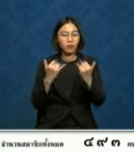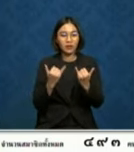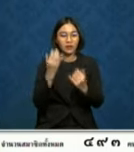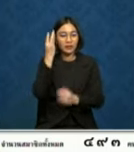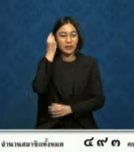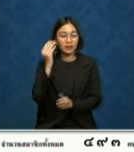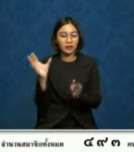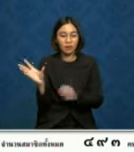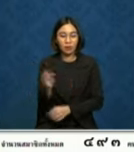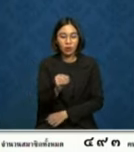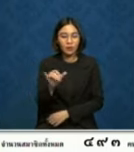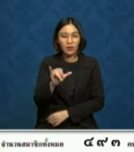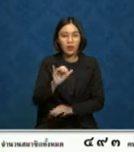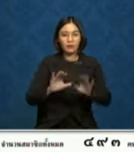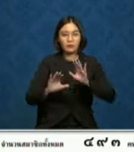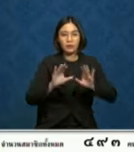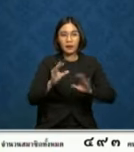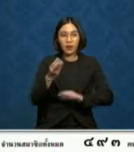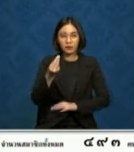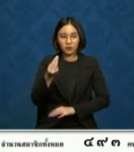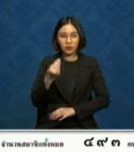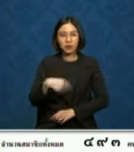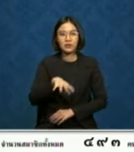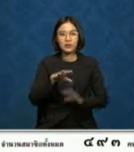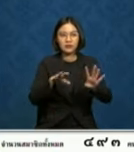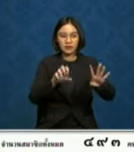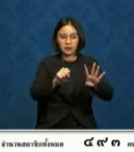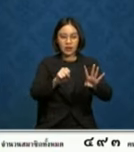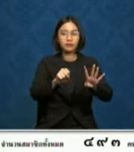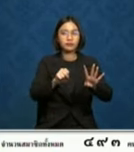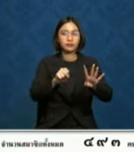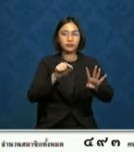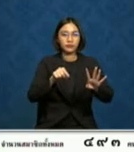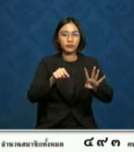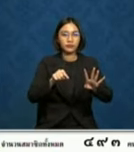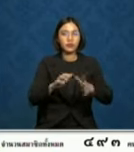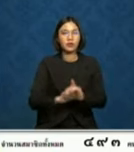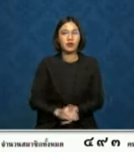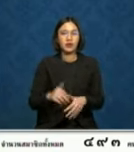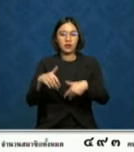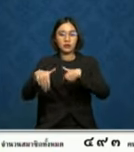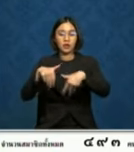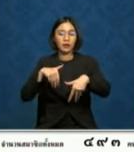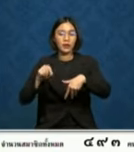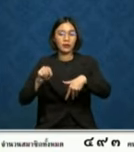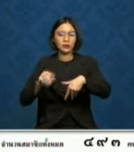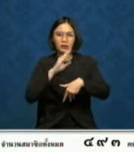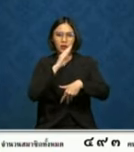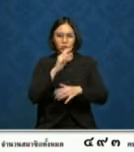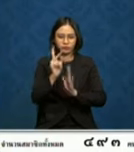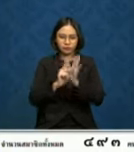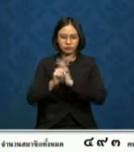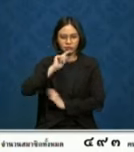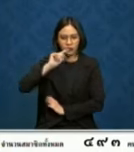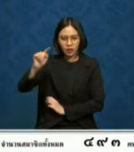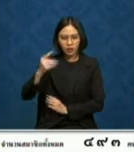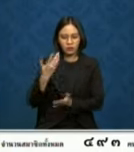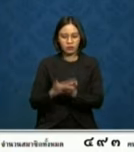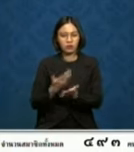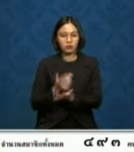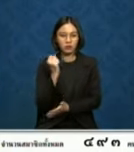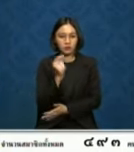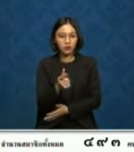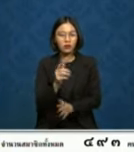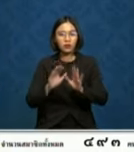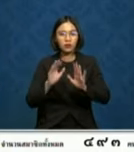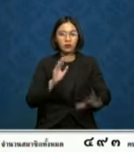คำนวณนะครับเฉลี่ยอยู่ที่คดีละ 400,000บาทนะครับชาวบ้านทั่วๆไปนะครับเวลาถูกดำเนินคดีต้องมีค่าใช้จ่ายประมาณ